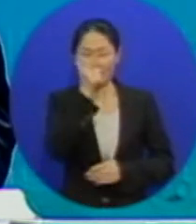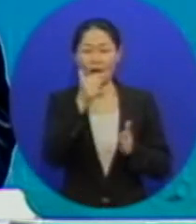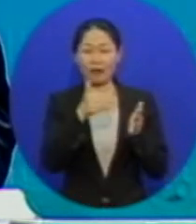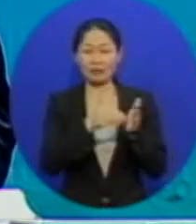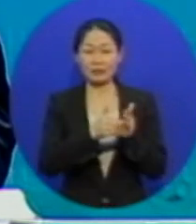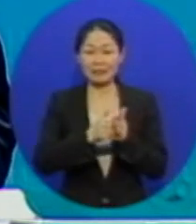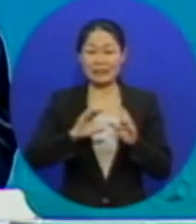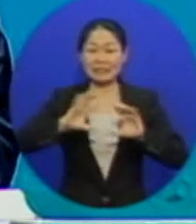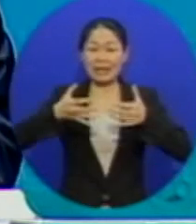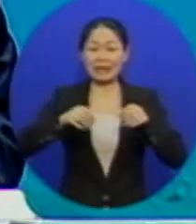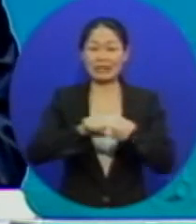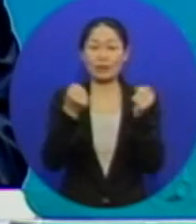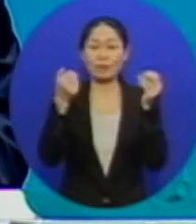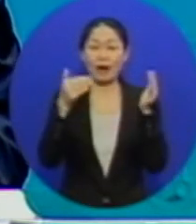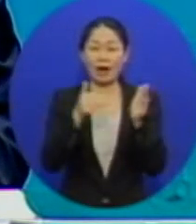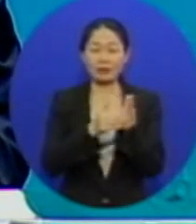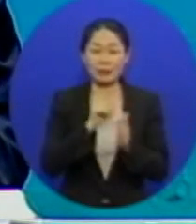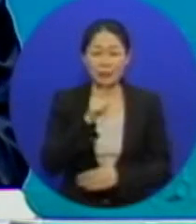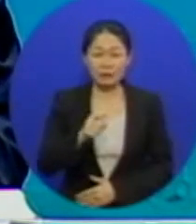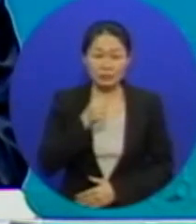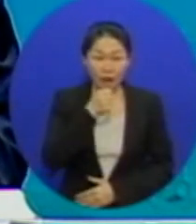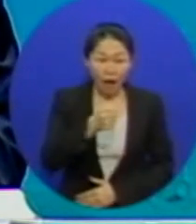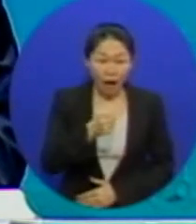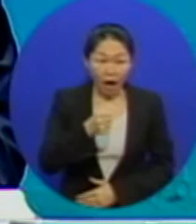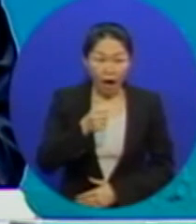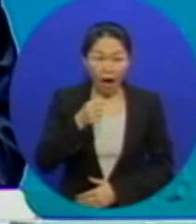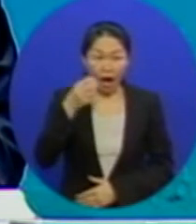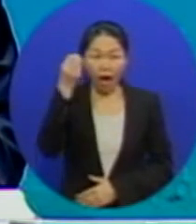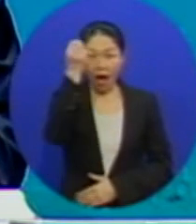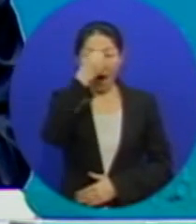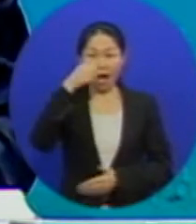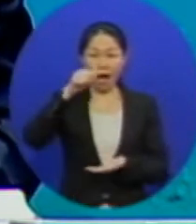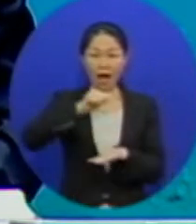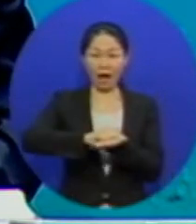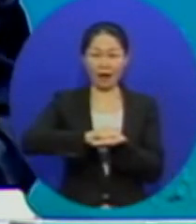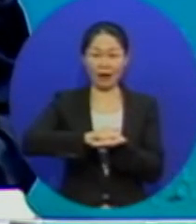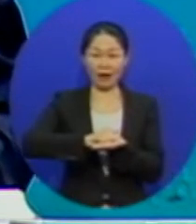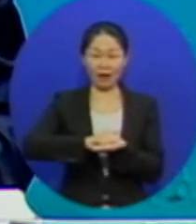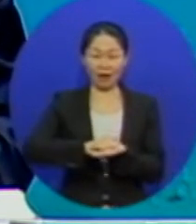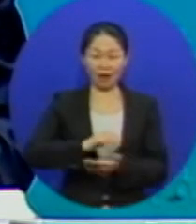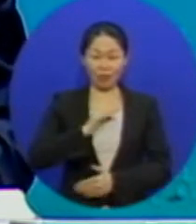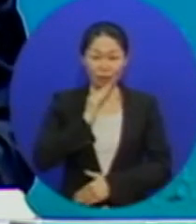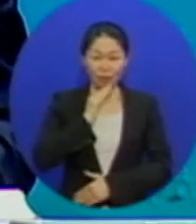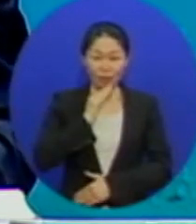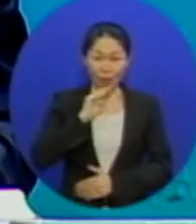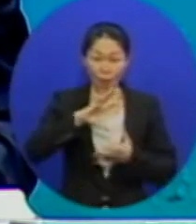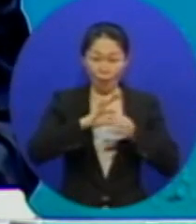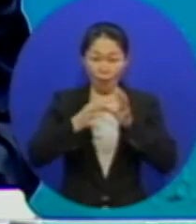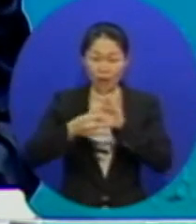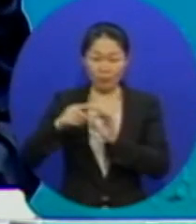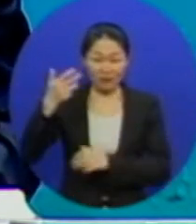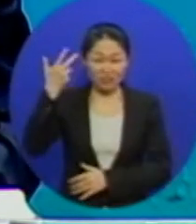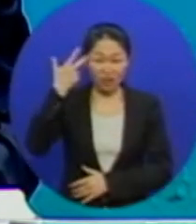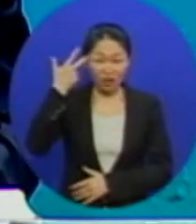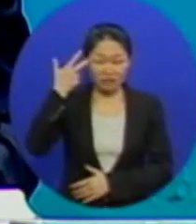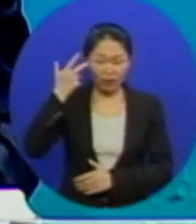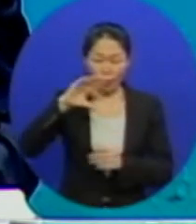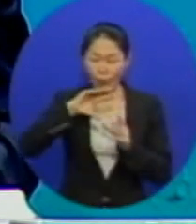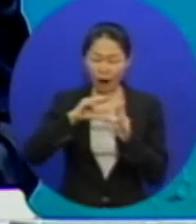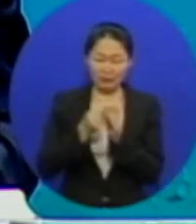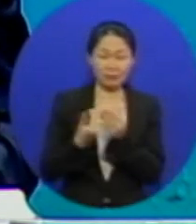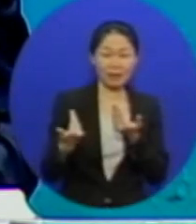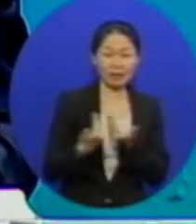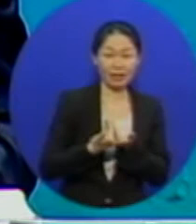나왔다는 기사들이 기절초풍 에서의 그 말을 듣고 이 올림픽 정신 하고는 완전히 반대 잖아요